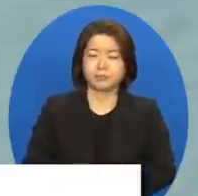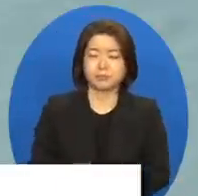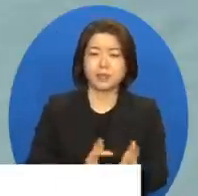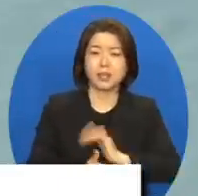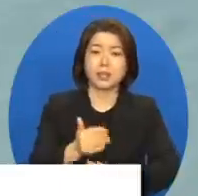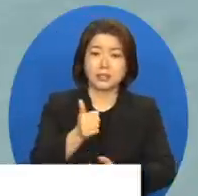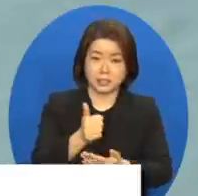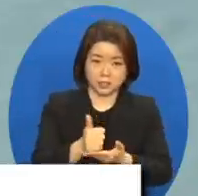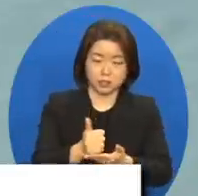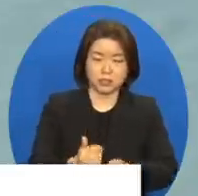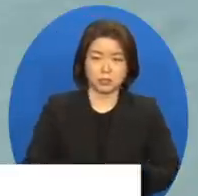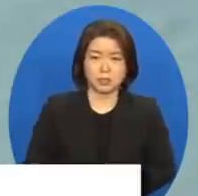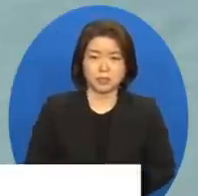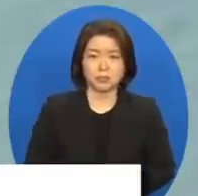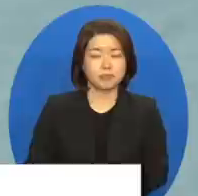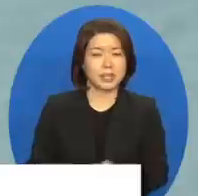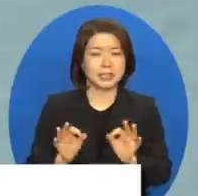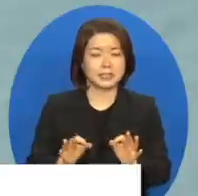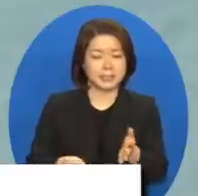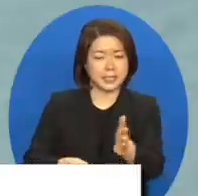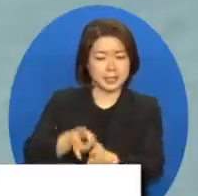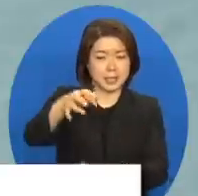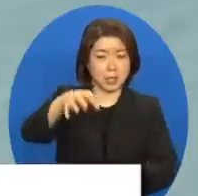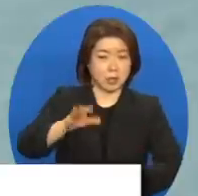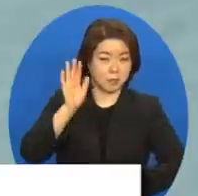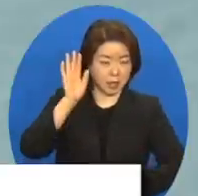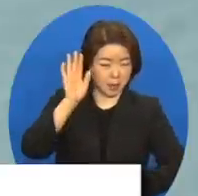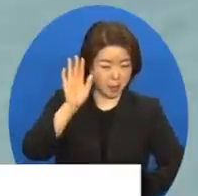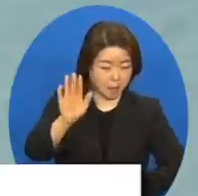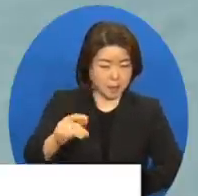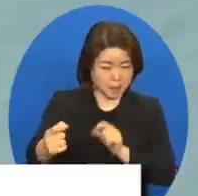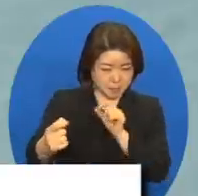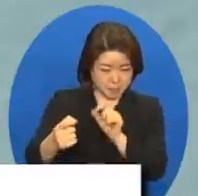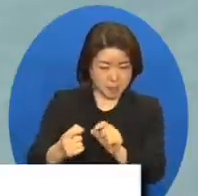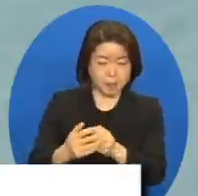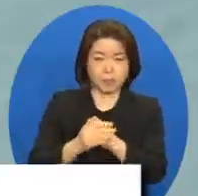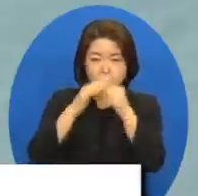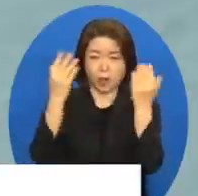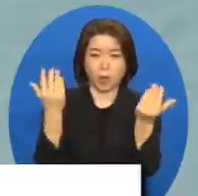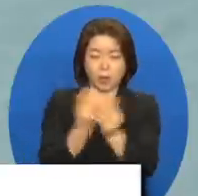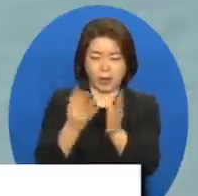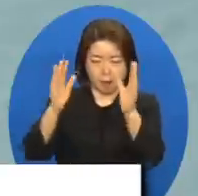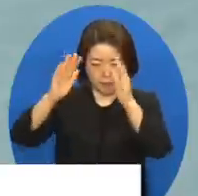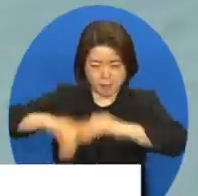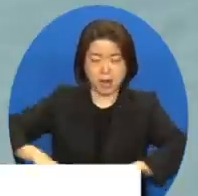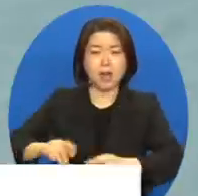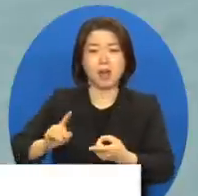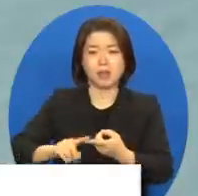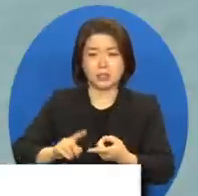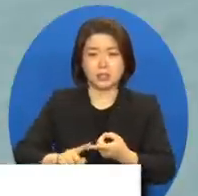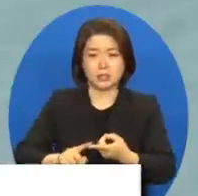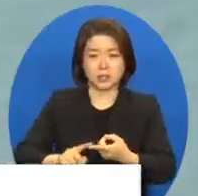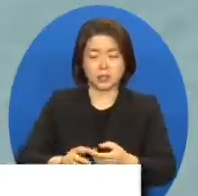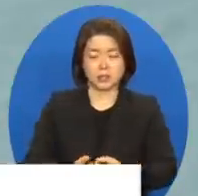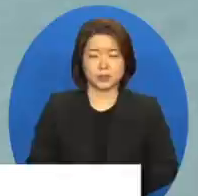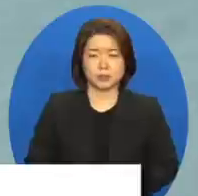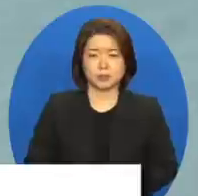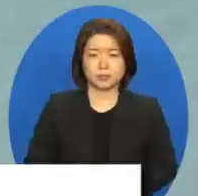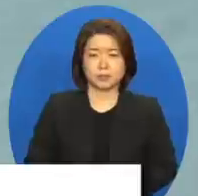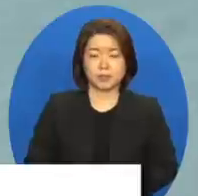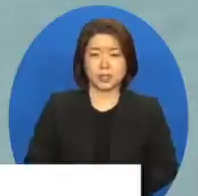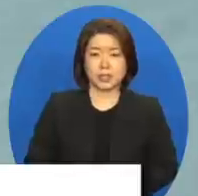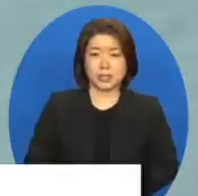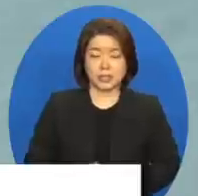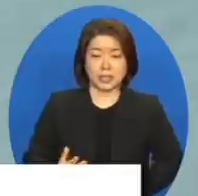예수님께서는 이제 예루살렘이 얼마 안 가면 완전히 다 무너질 것을 그